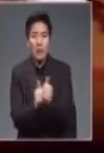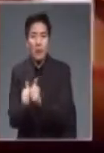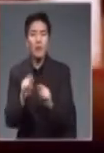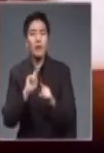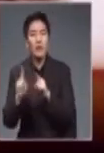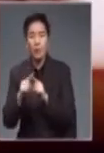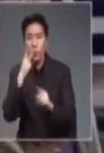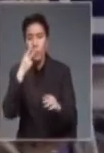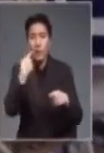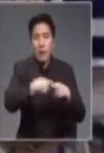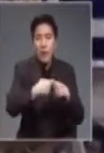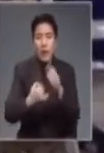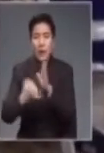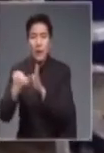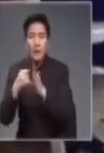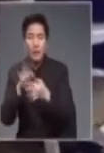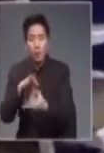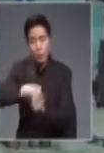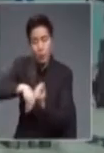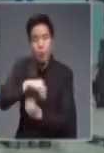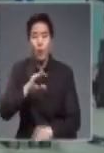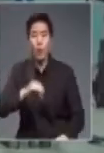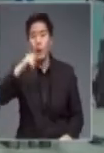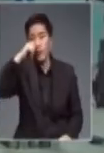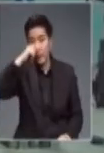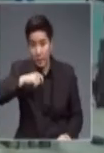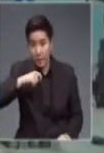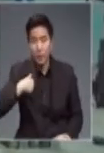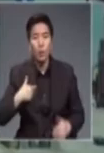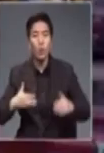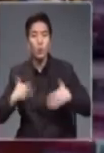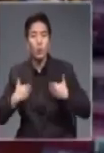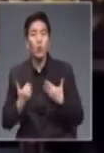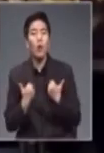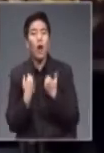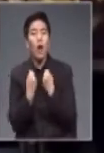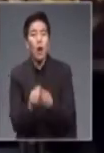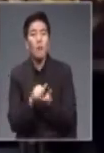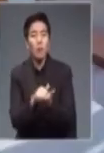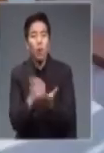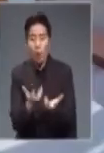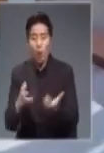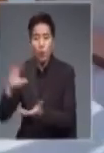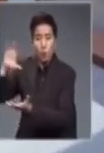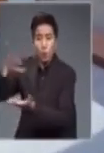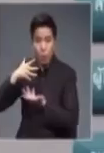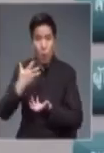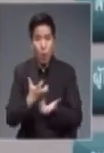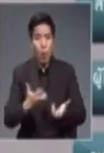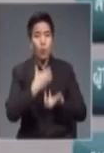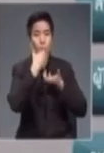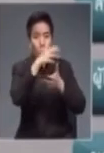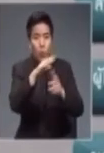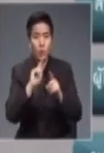การเมืองไปด้วยนะครับมากกว่าการที่จะมุ่งหวังแก้ไขปัญหาต่างๆอย่างยั่งยืนเพราะมันเป็นสิ่งที่ยากอย่างที่กล่าวไปแล้วแต่เป็นสิ่งที่รัฐบ